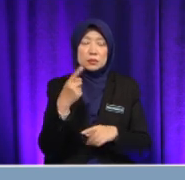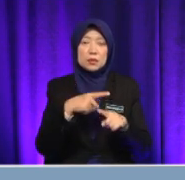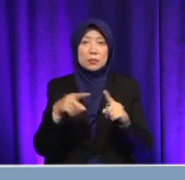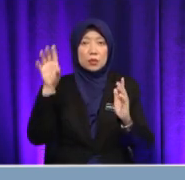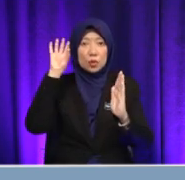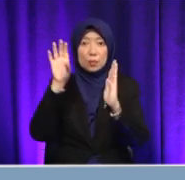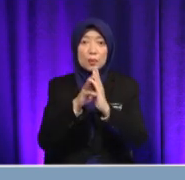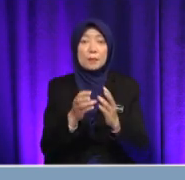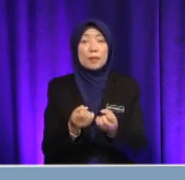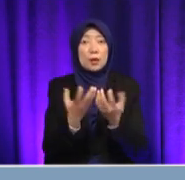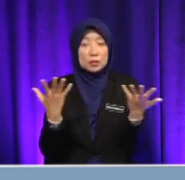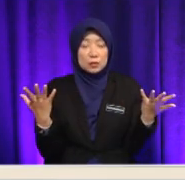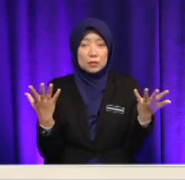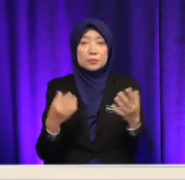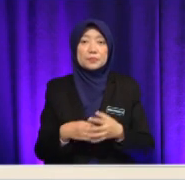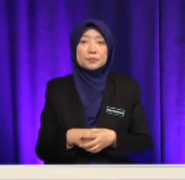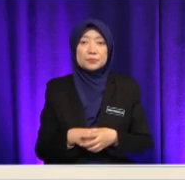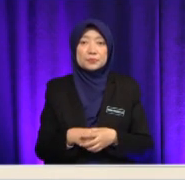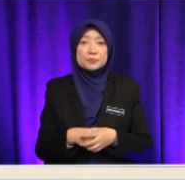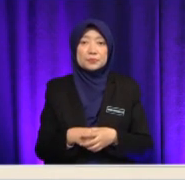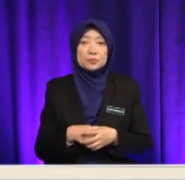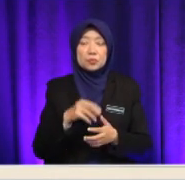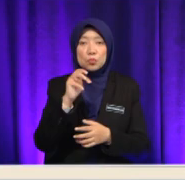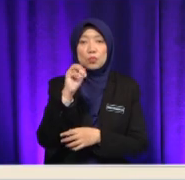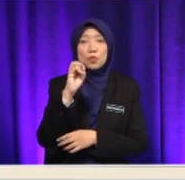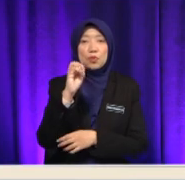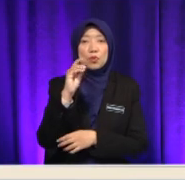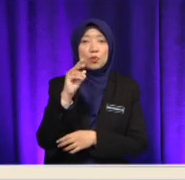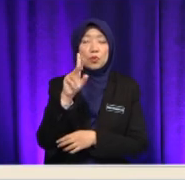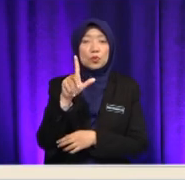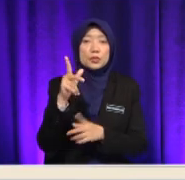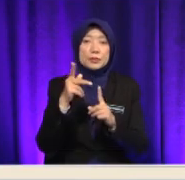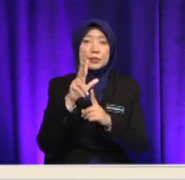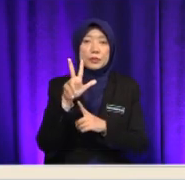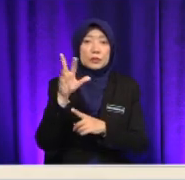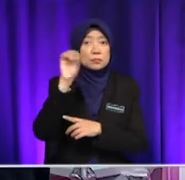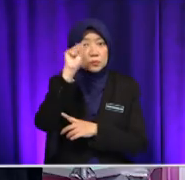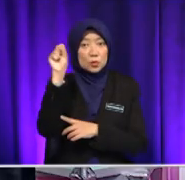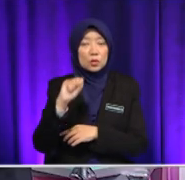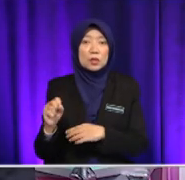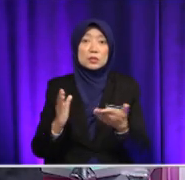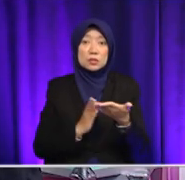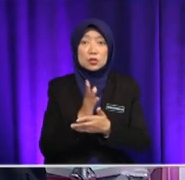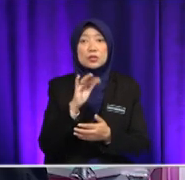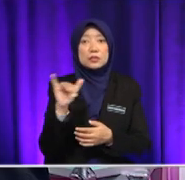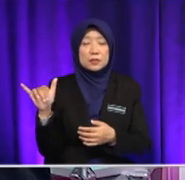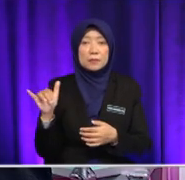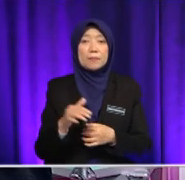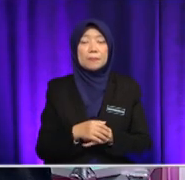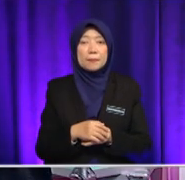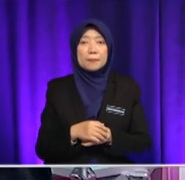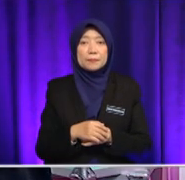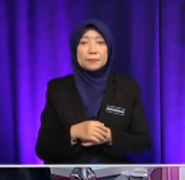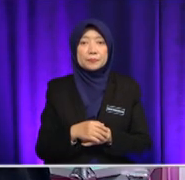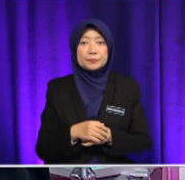yang kita belajar tadi adalah mode yang ketiga Oke kita tengok soalnya seterusnya oke yang